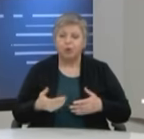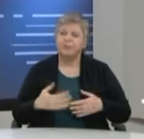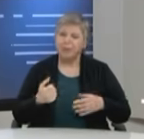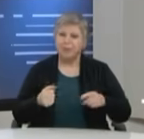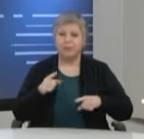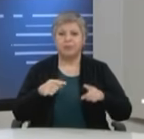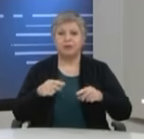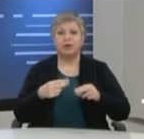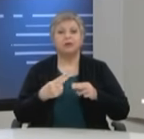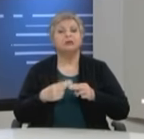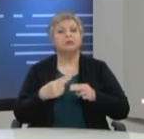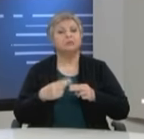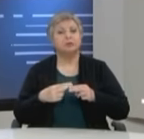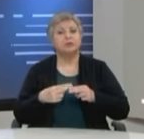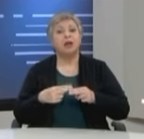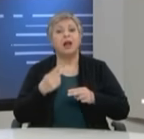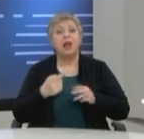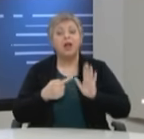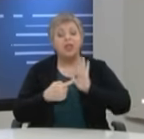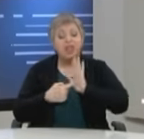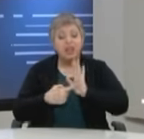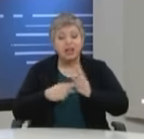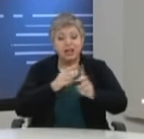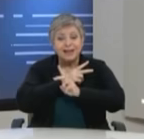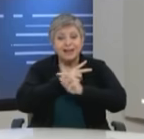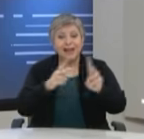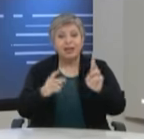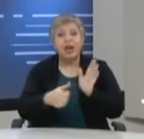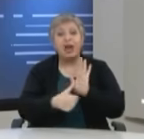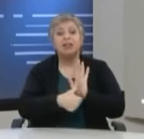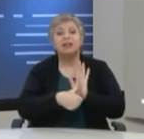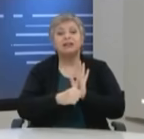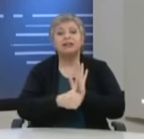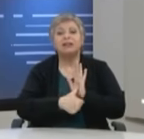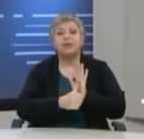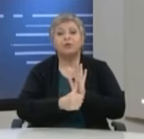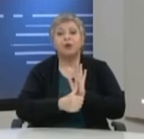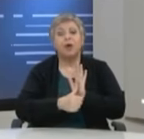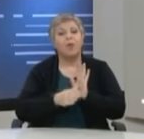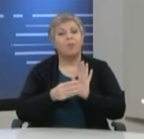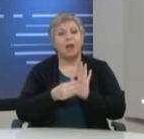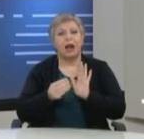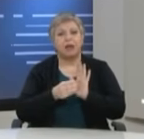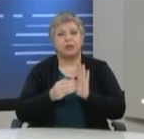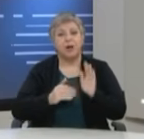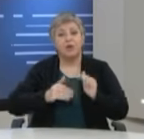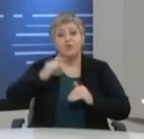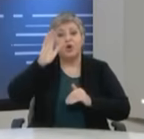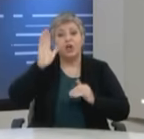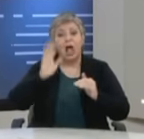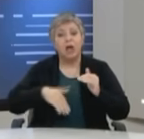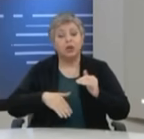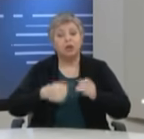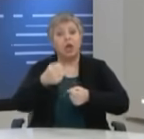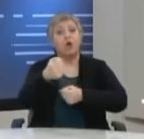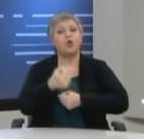διαφορετική, επικρατεί ο γεωγραφικός προσδιορισμός, όπως η περίπτωση της Βόρειας και της Νότιας Κορέας, γιατί δεν είναι αυτά τα επίσημα